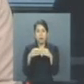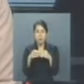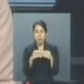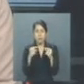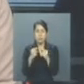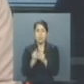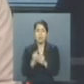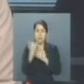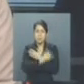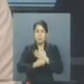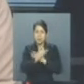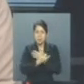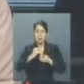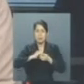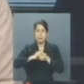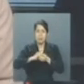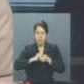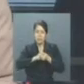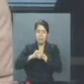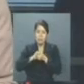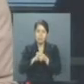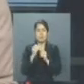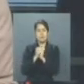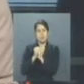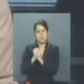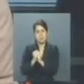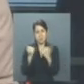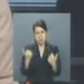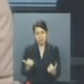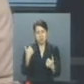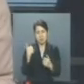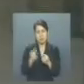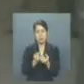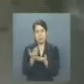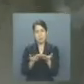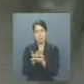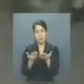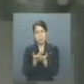เริ่มหารือกับชาติที่ร่วมในการเจรจา6ฝ่ายเพื่อเสถียรภาพบนคาบสมุทรเกาหลีค่ะ